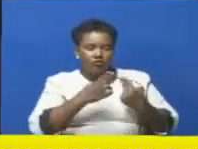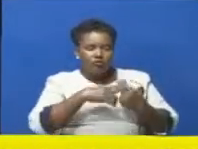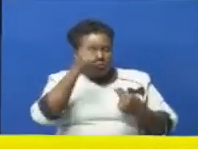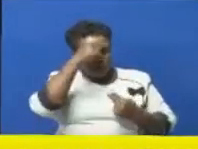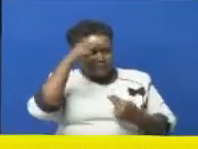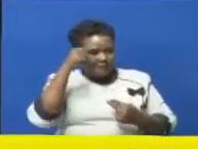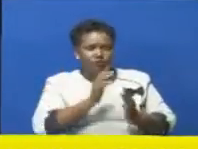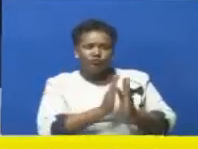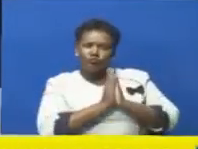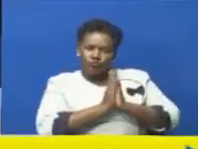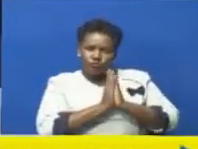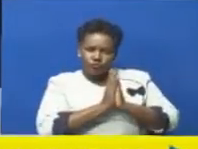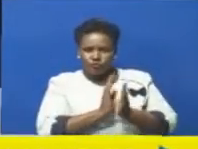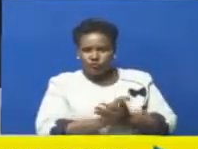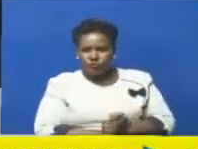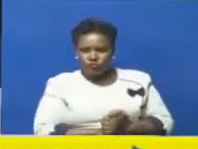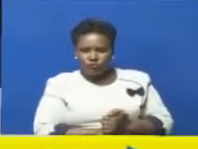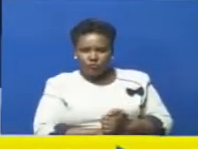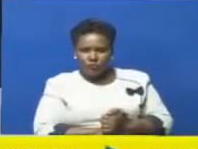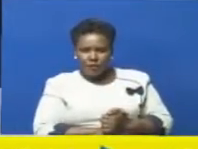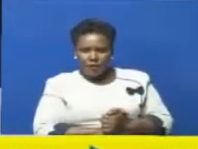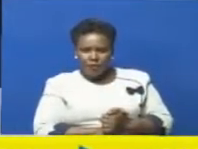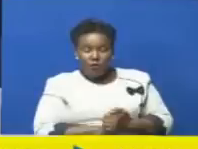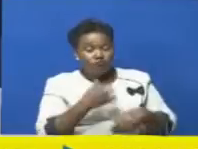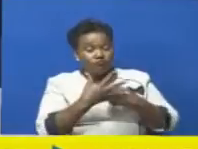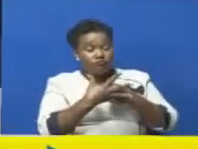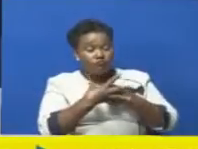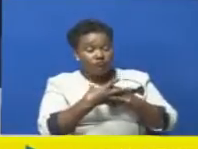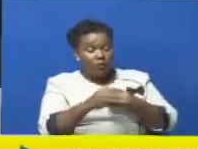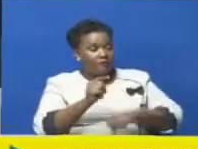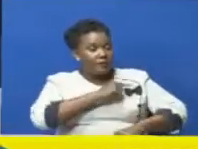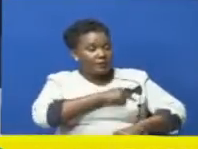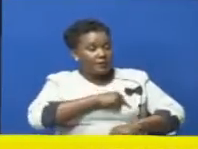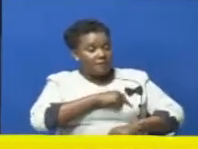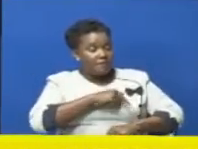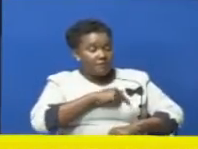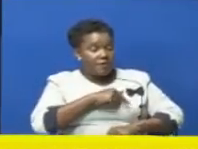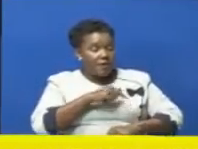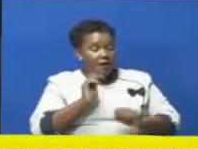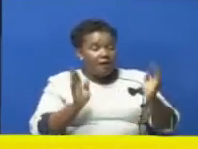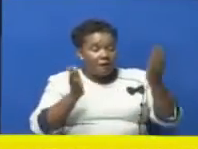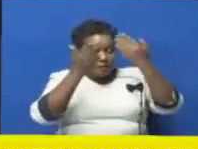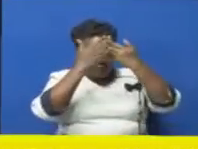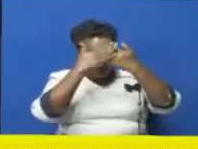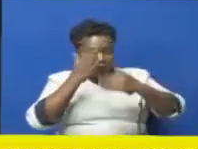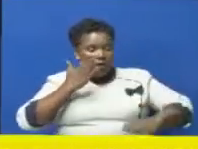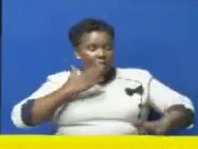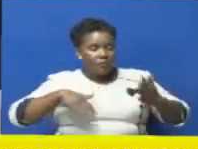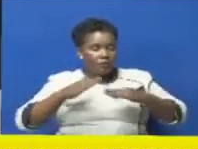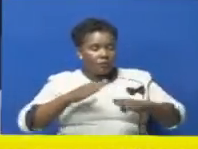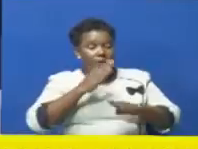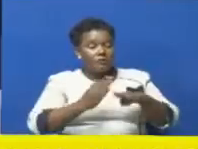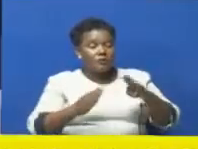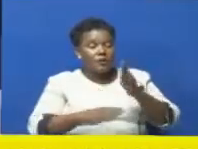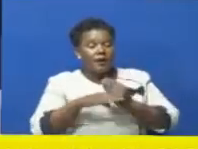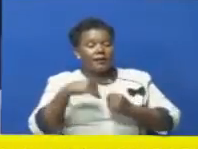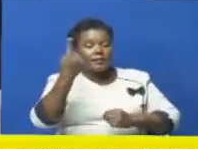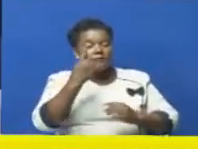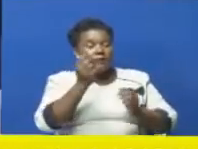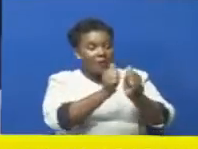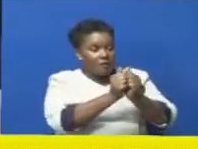Allah muhifadhi, kwa kuiga mwendo wa Mtume sallallahu alayhi wasallam wa kutaka kujenga taifa lenye umoja na mshikamano,